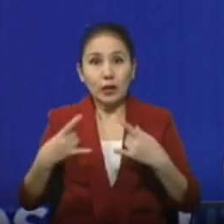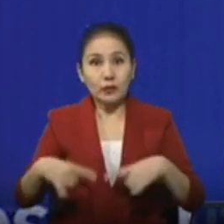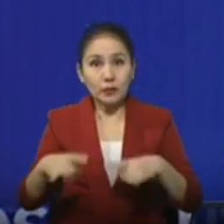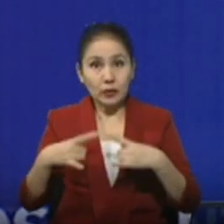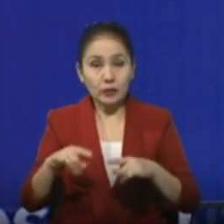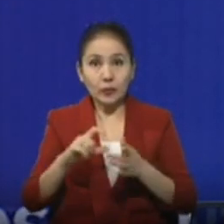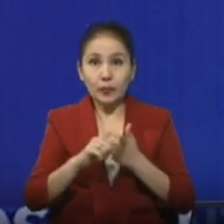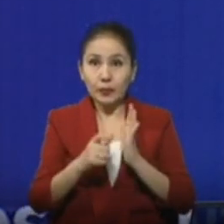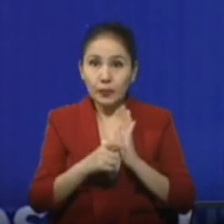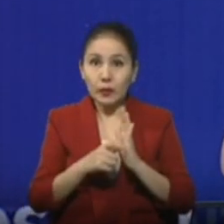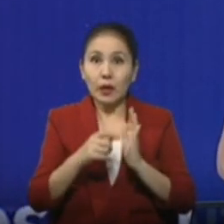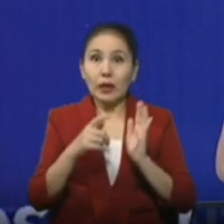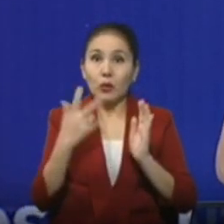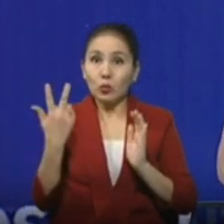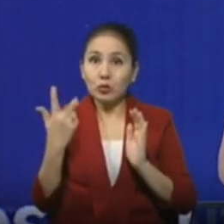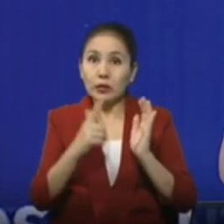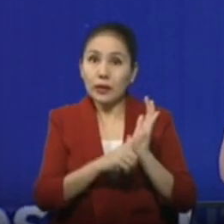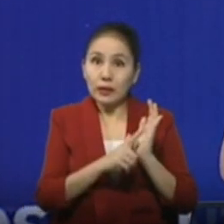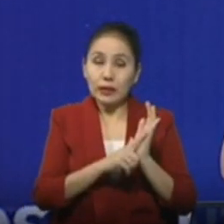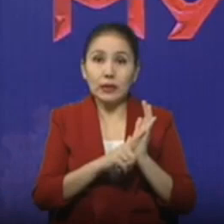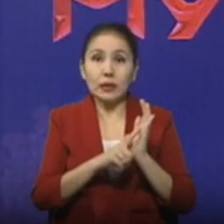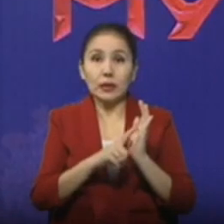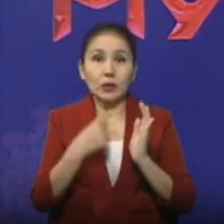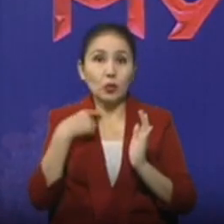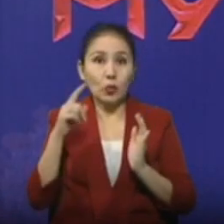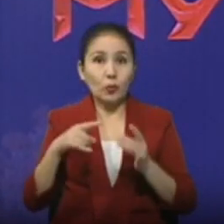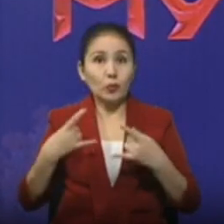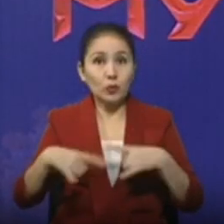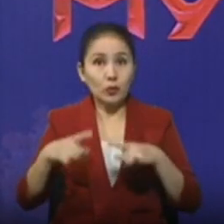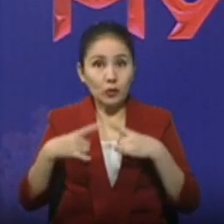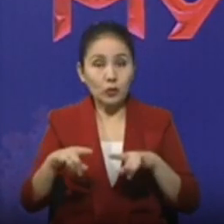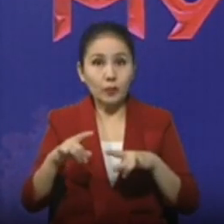komplekslaridir. Ushbu tug'ruq komplekslarida shu